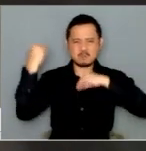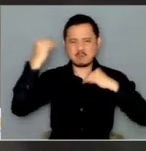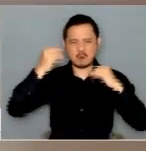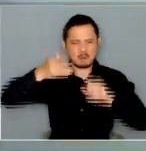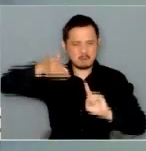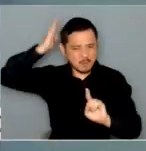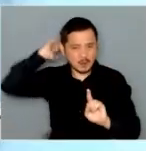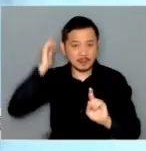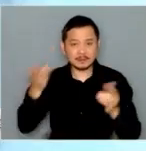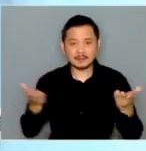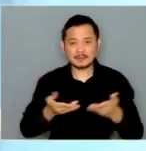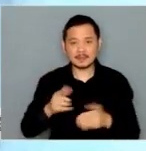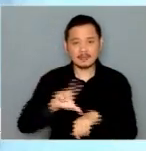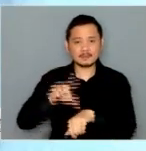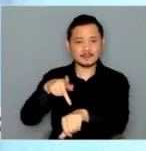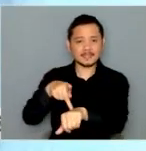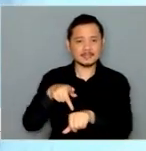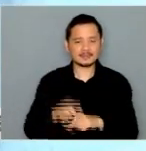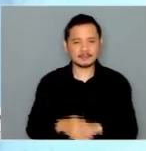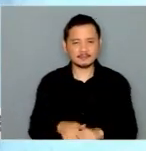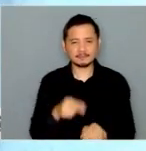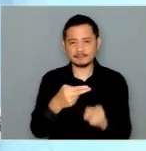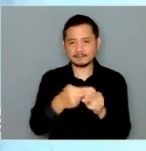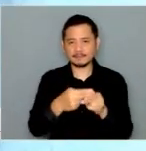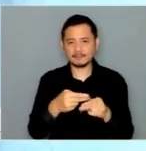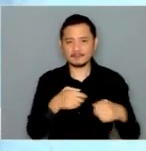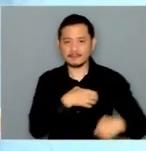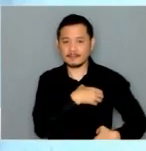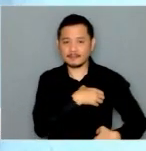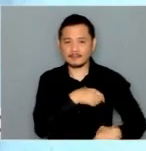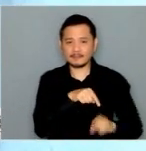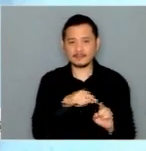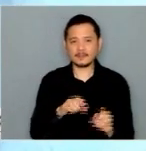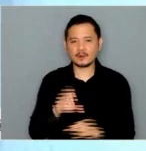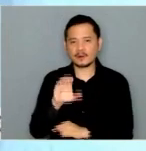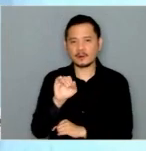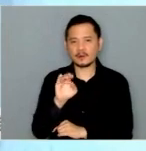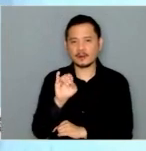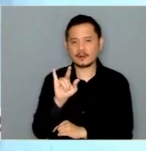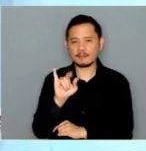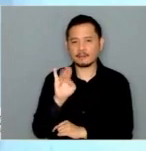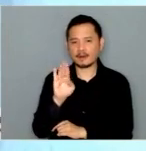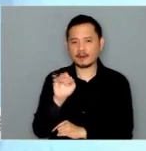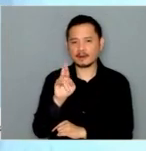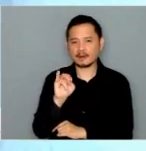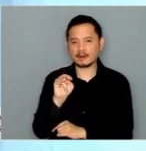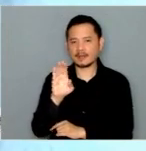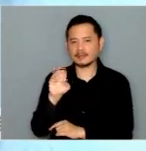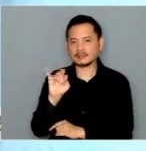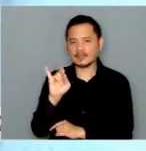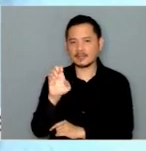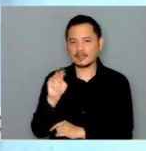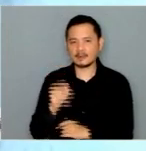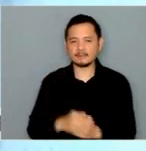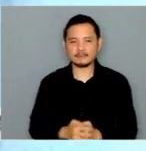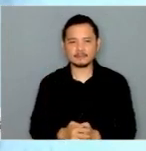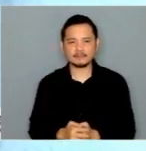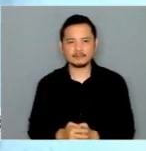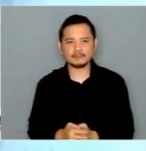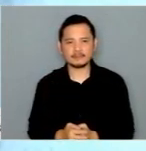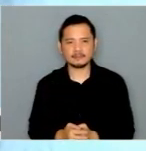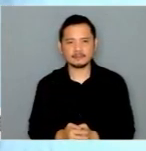sa Las Piñas, kinilala ang pulis sa si Lieutenant Colonel Brannard Castañeda. Oh my God! Holy